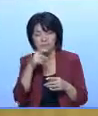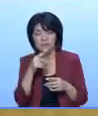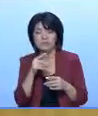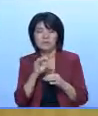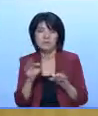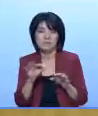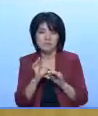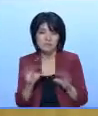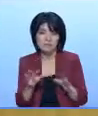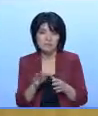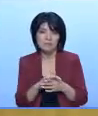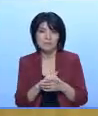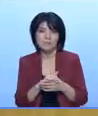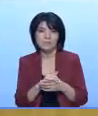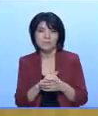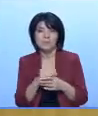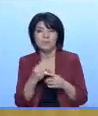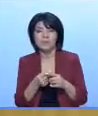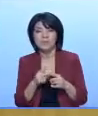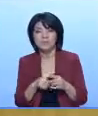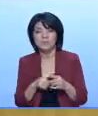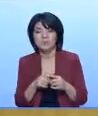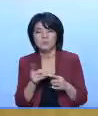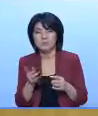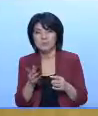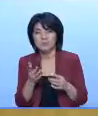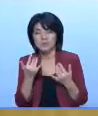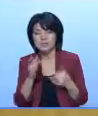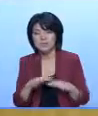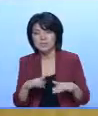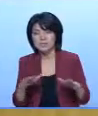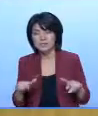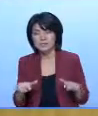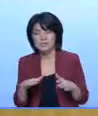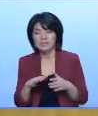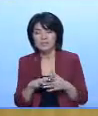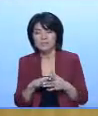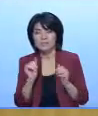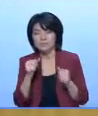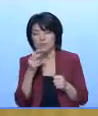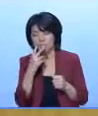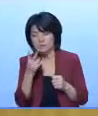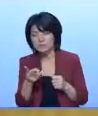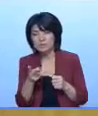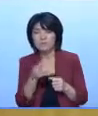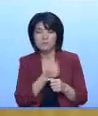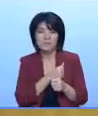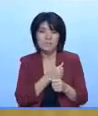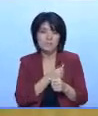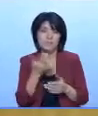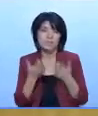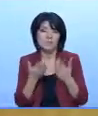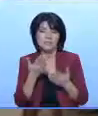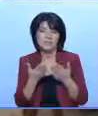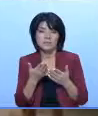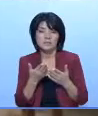Сондықтан бұл жерде жаттықтырушылар да балалар да осы ойында келіп өзінің шеберліктерін шыңдауға жыл сайын күтіп